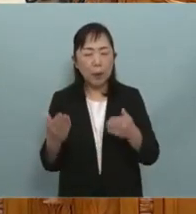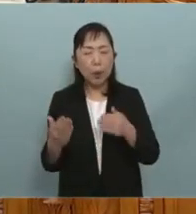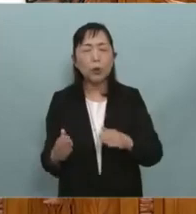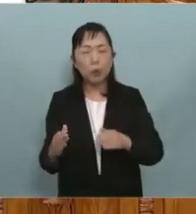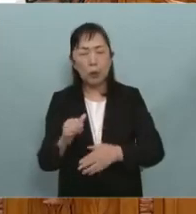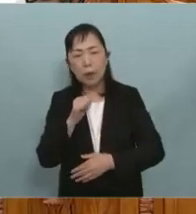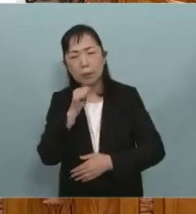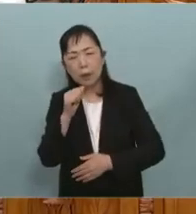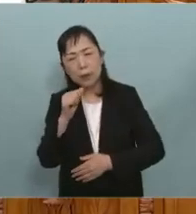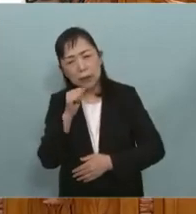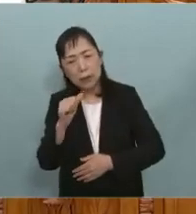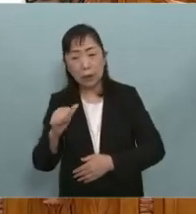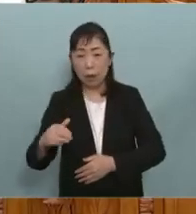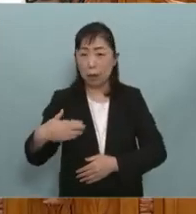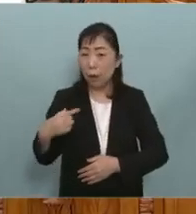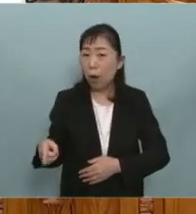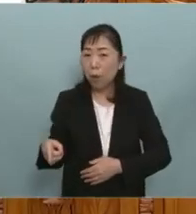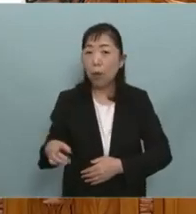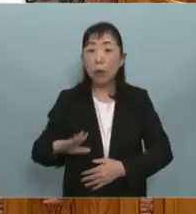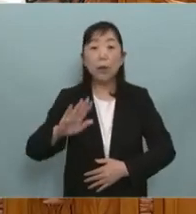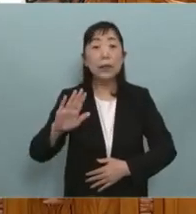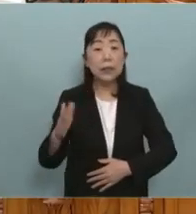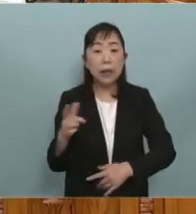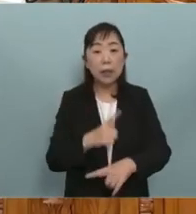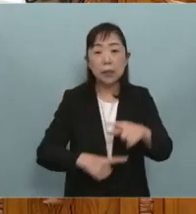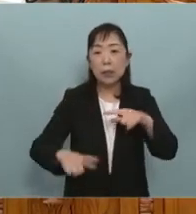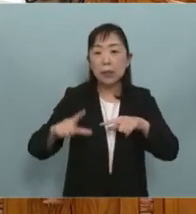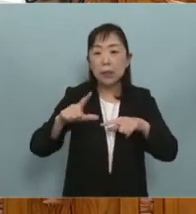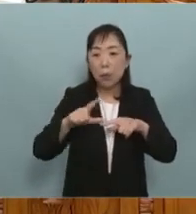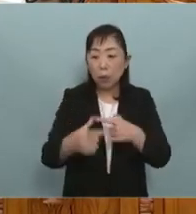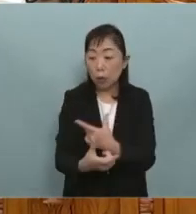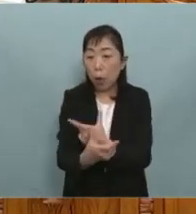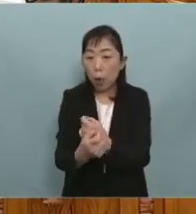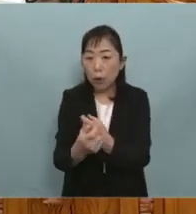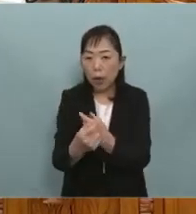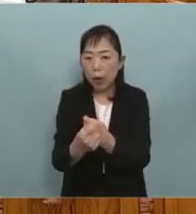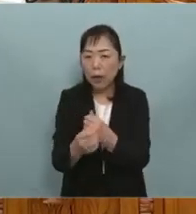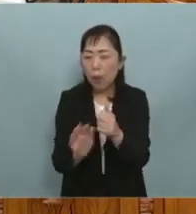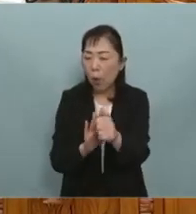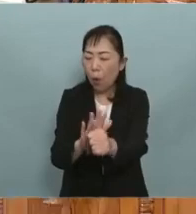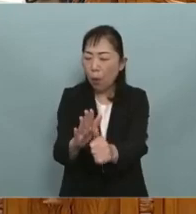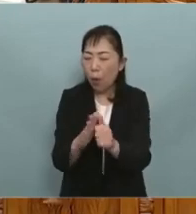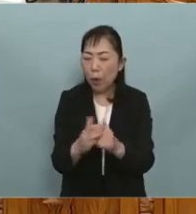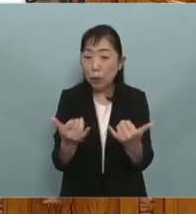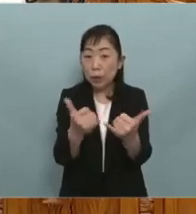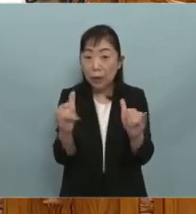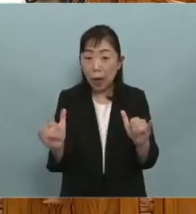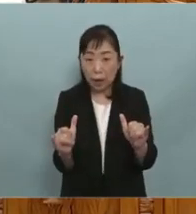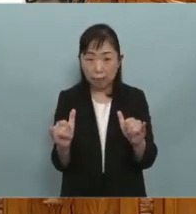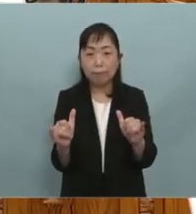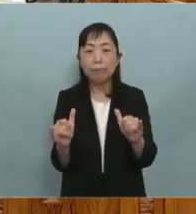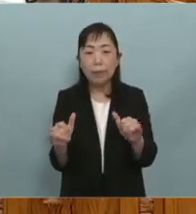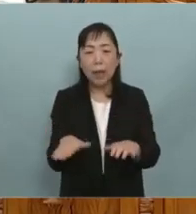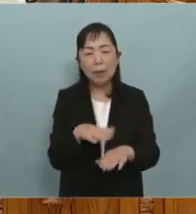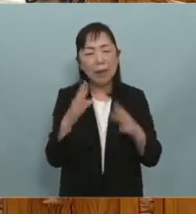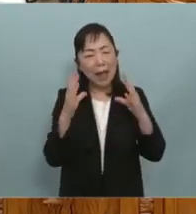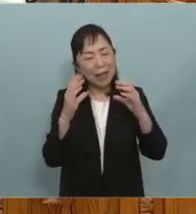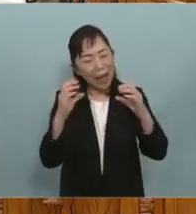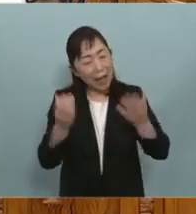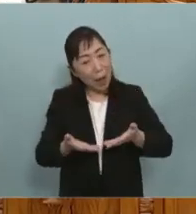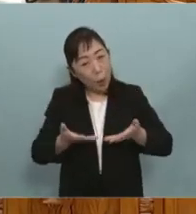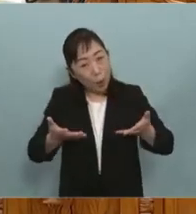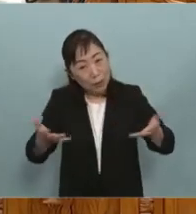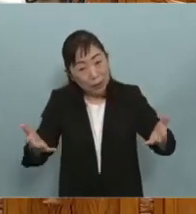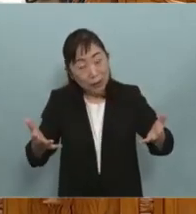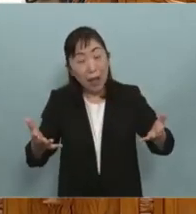はなかったかもしれませんしかしもっとお互いを思いやる社会でしたに笑顔がありましたいつ